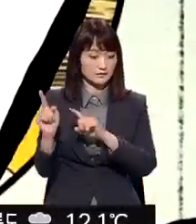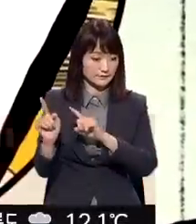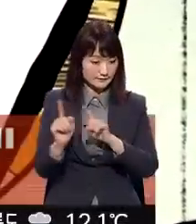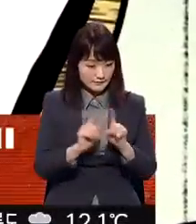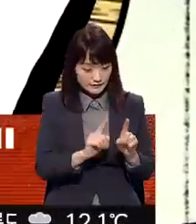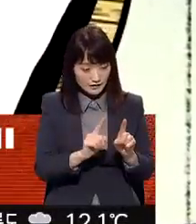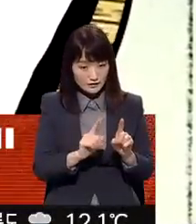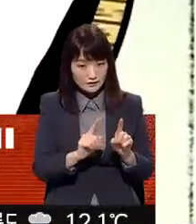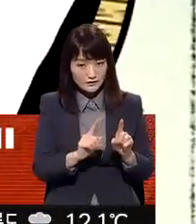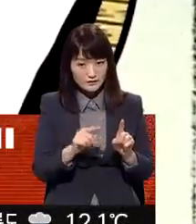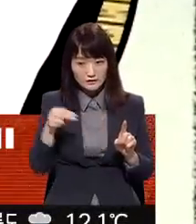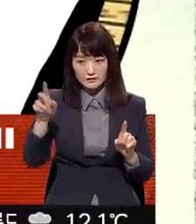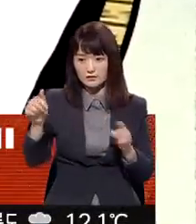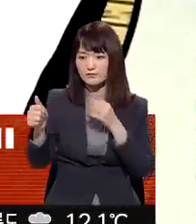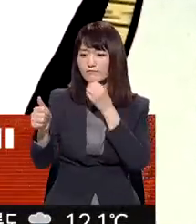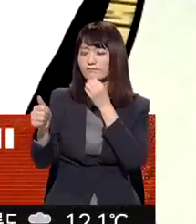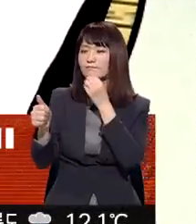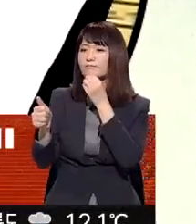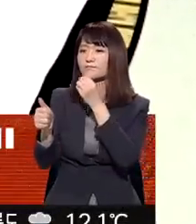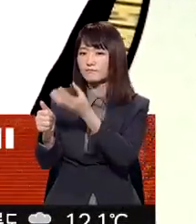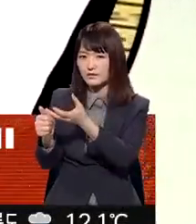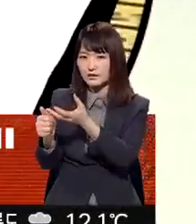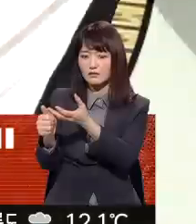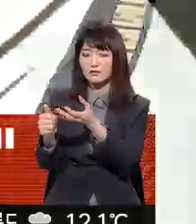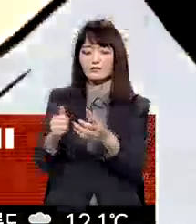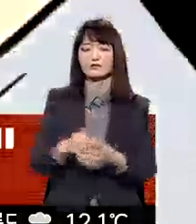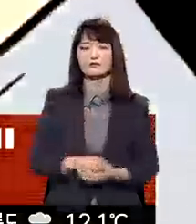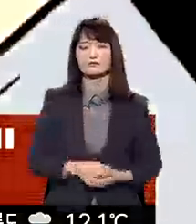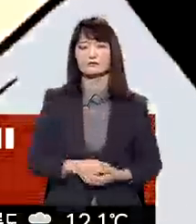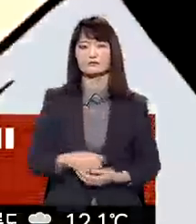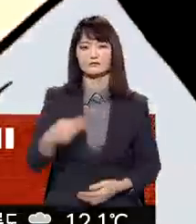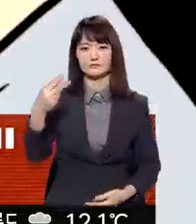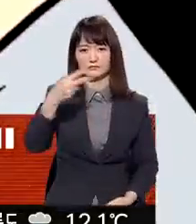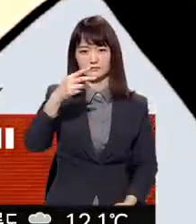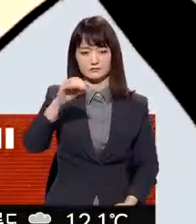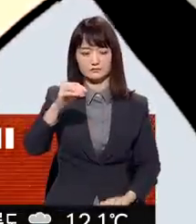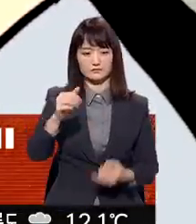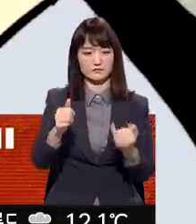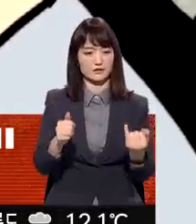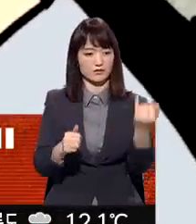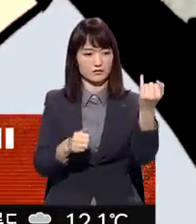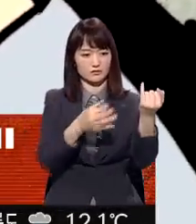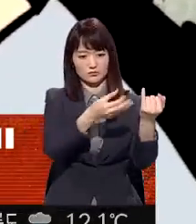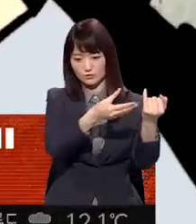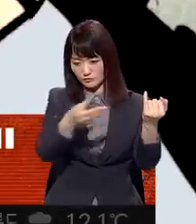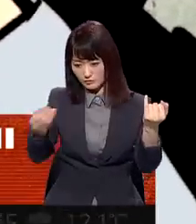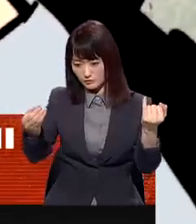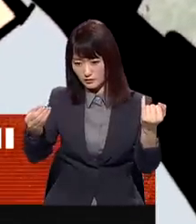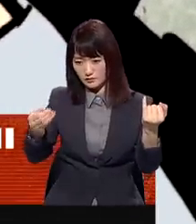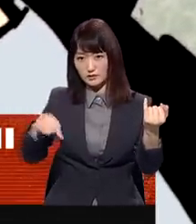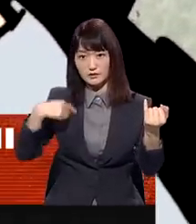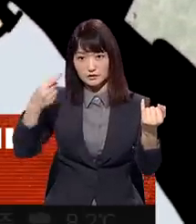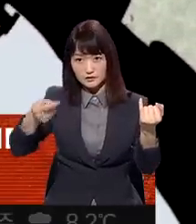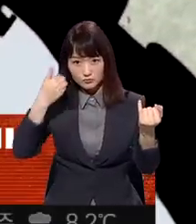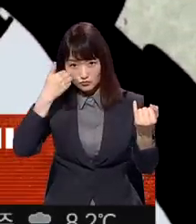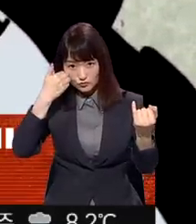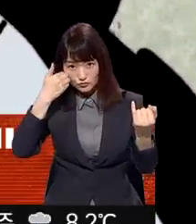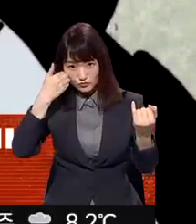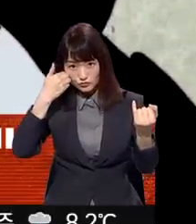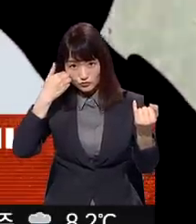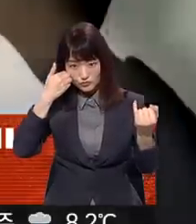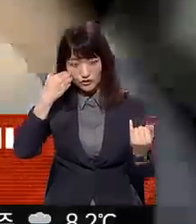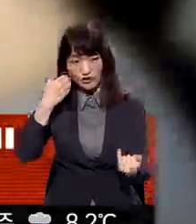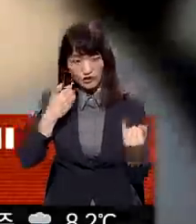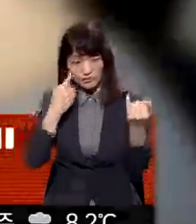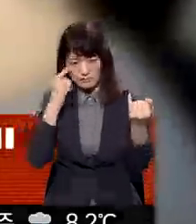하면서 그 얘기를 서시에 털어놨는데 이제 보니까 2천만 원 또 언니가 대출했잖아요. 예. 다음 타겟이 우리 언니가 된